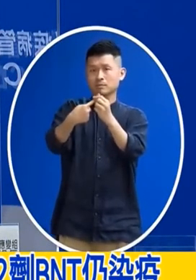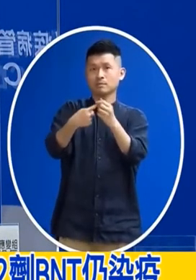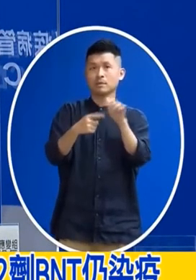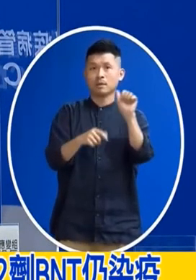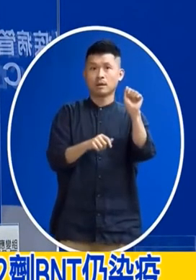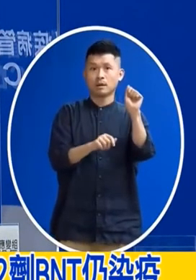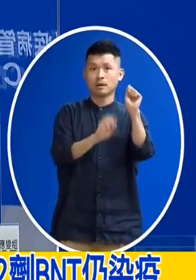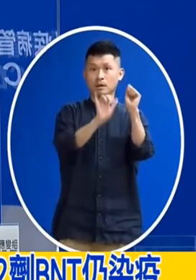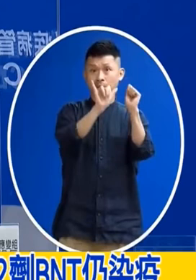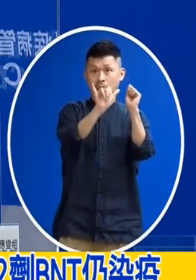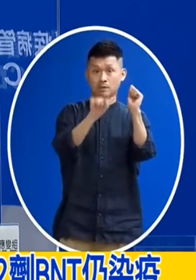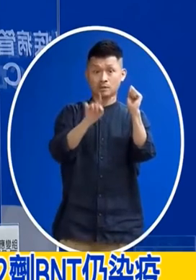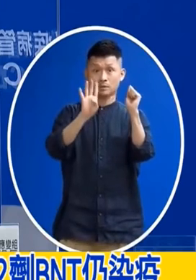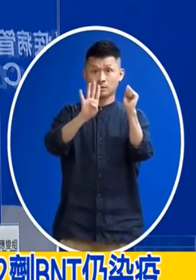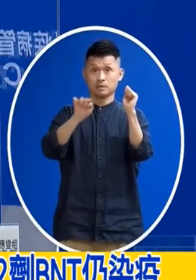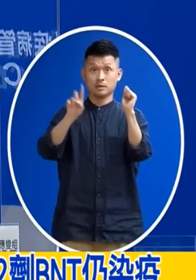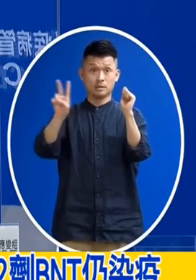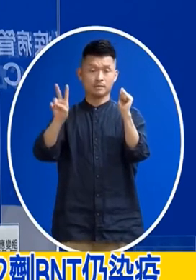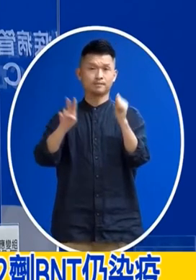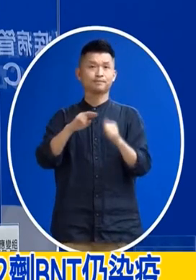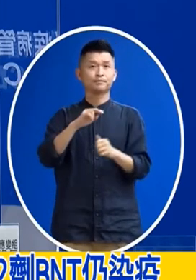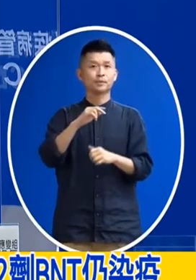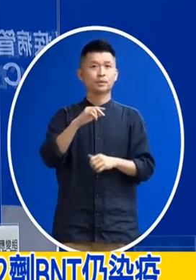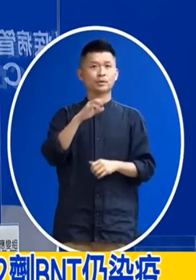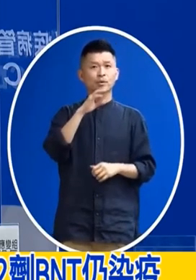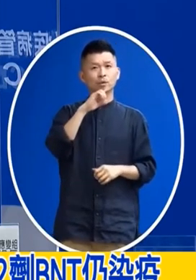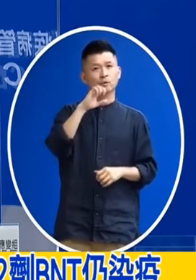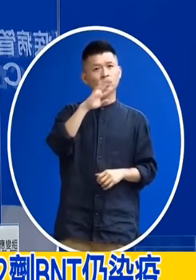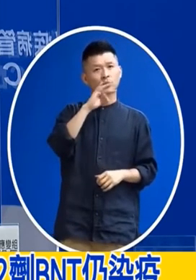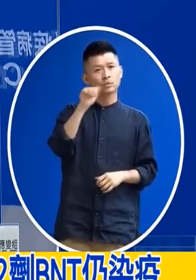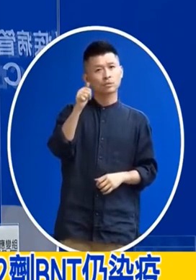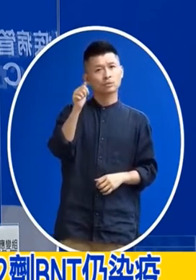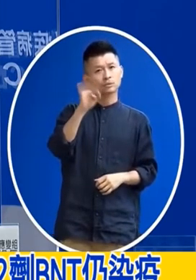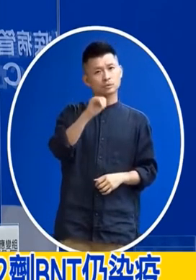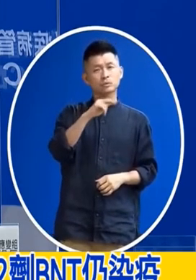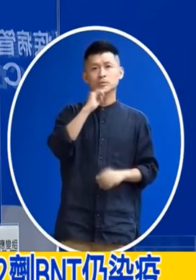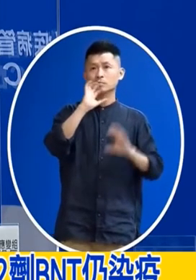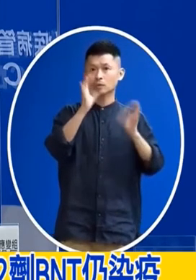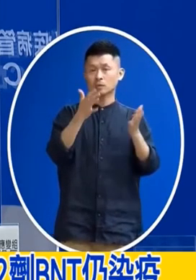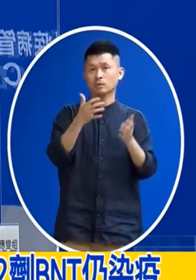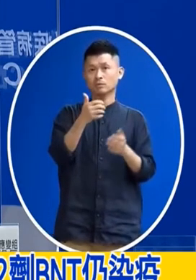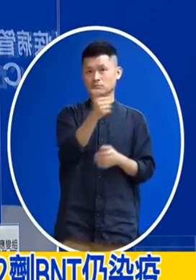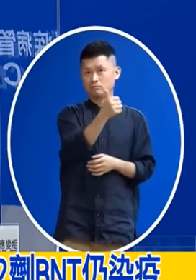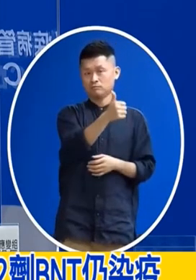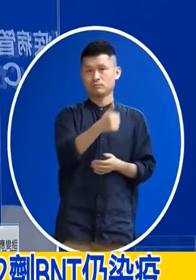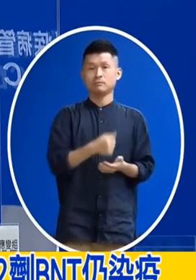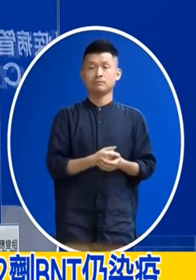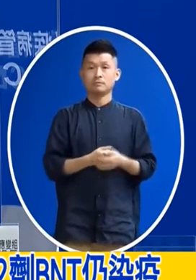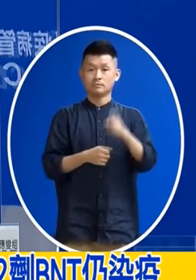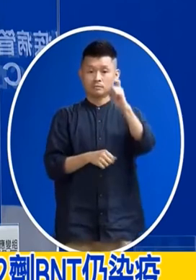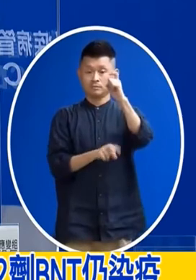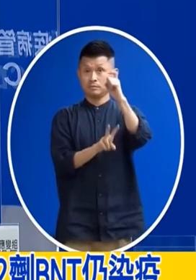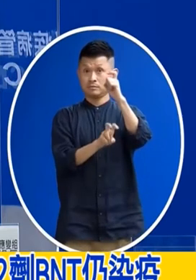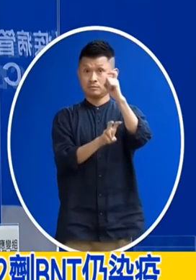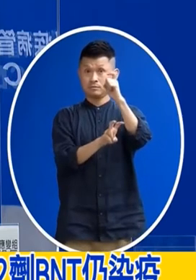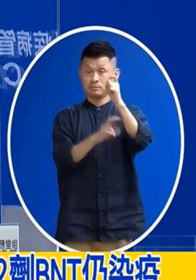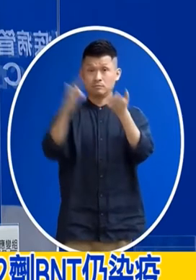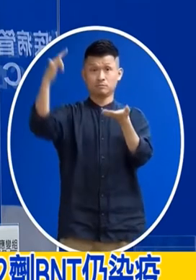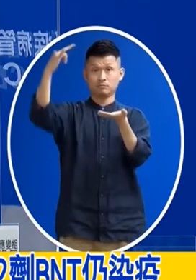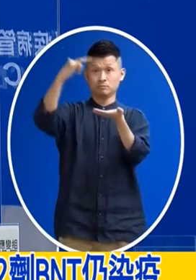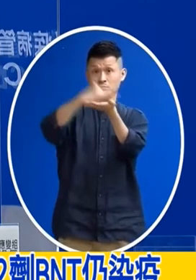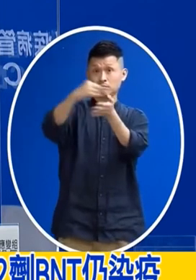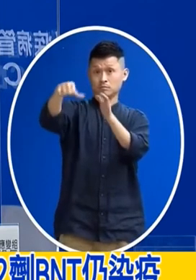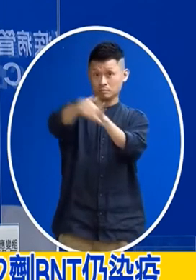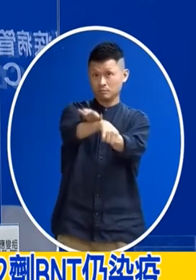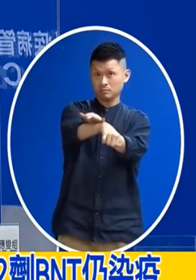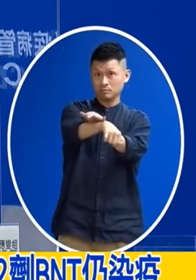个案。那这是一位这个50多岁英国籍，就是一个外国籍的男子哈。那他10月22号入境的时候，